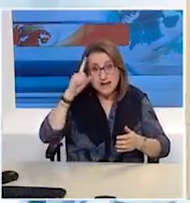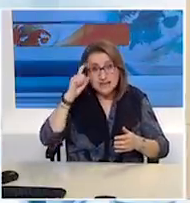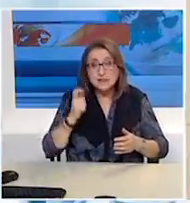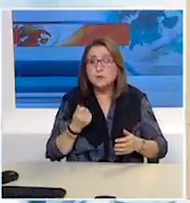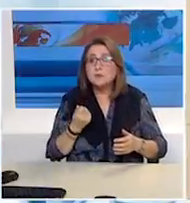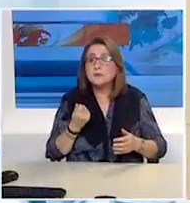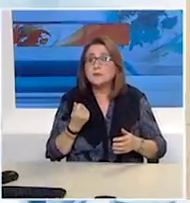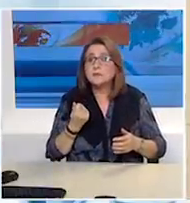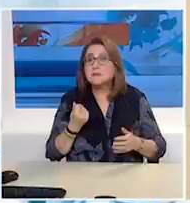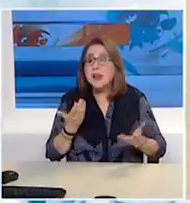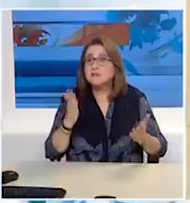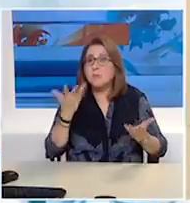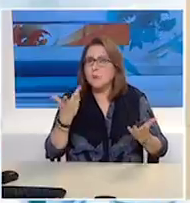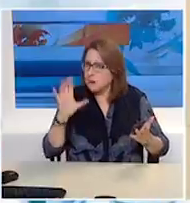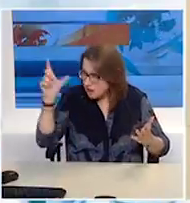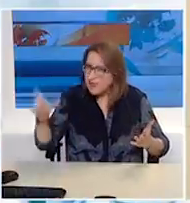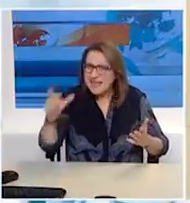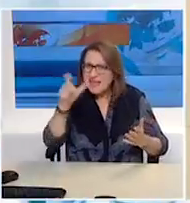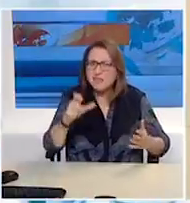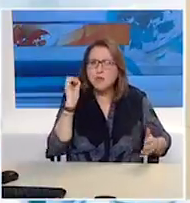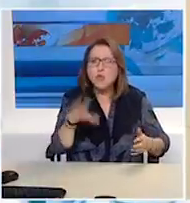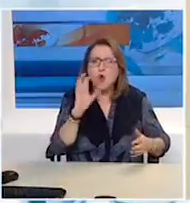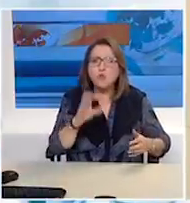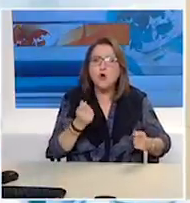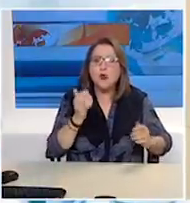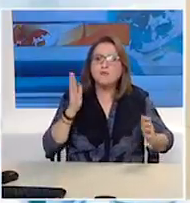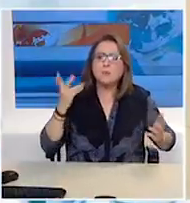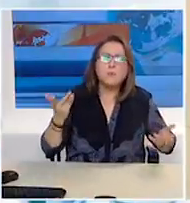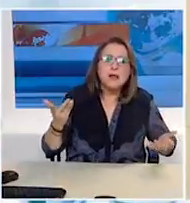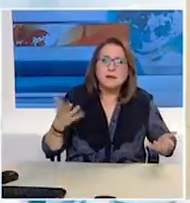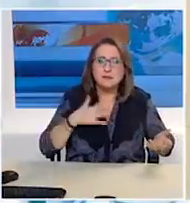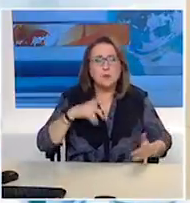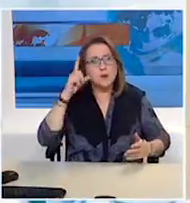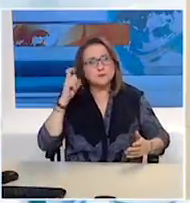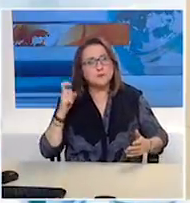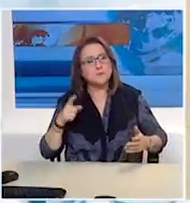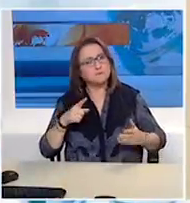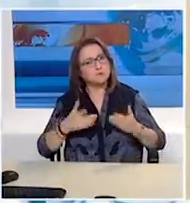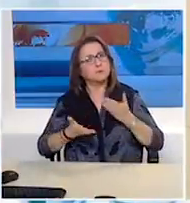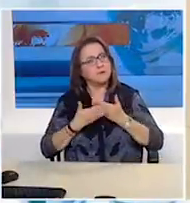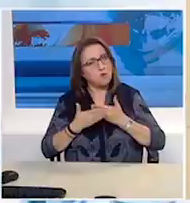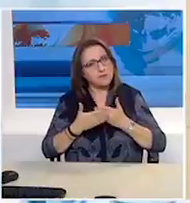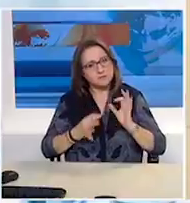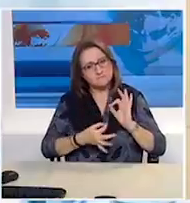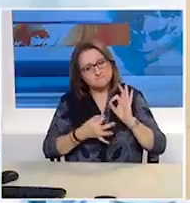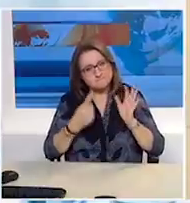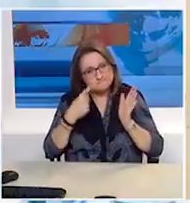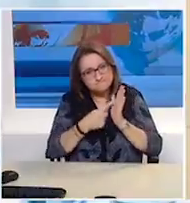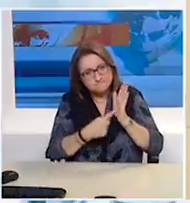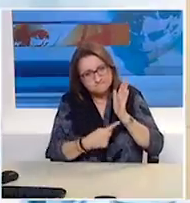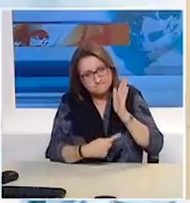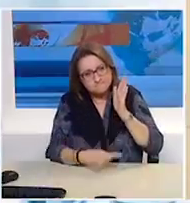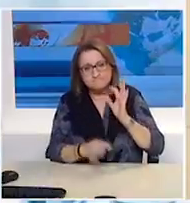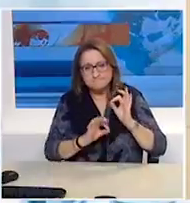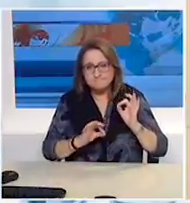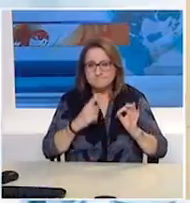τους έπιασαν τόπο, να γνωρίζουν πού πήγε ο εξοπλισμός ή τα χρήματα, σε ποια δομή, σε ποιο